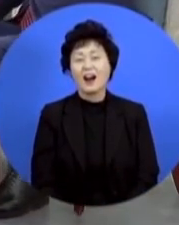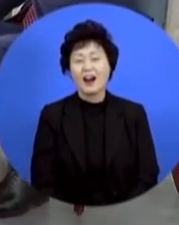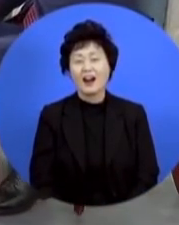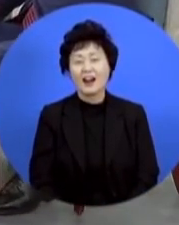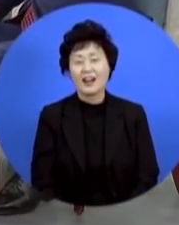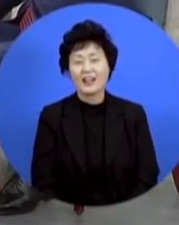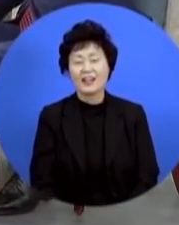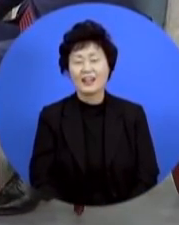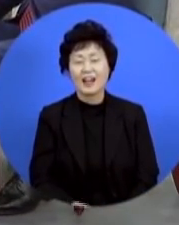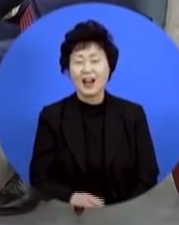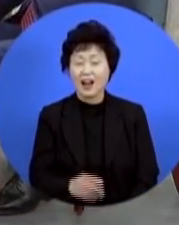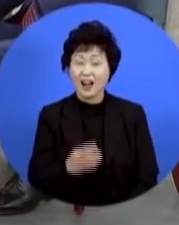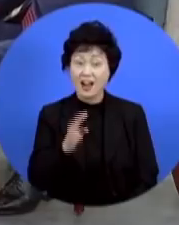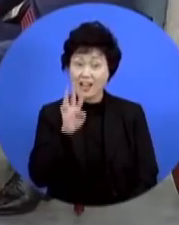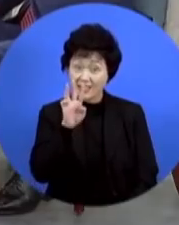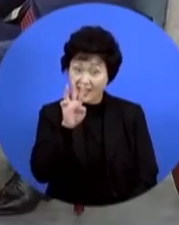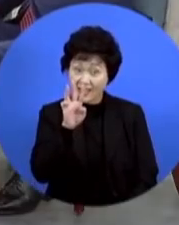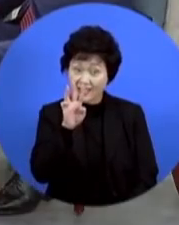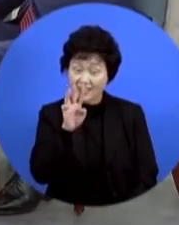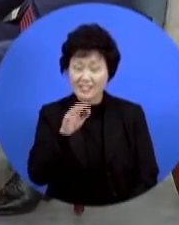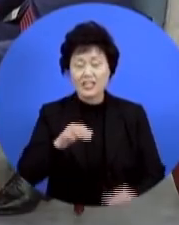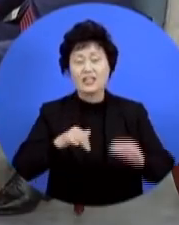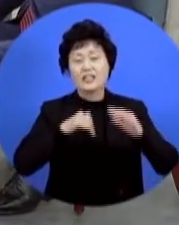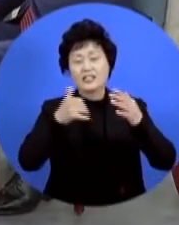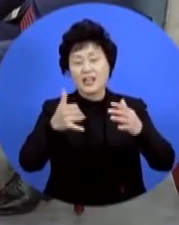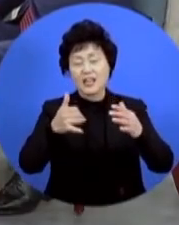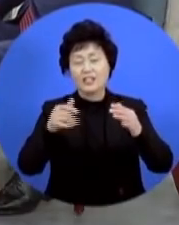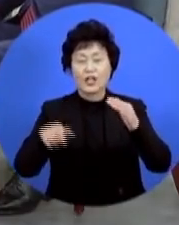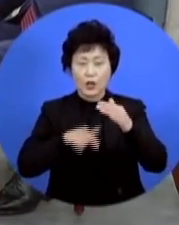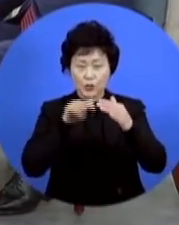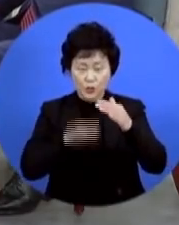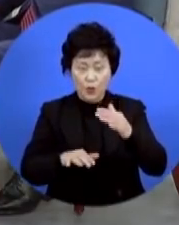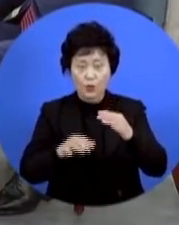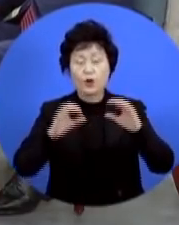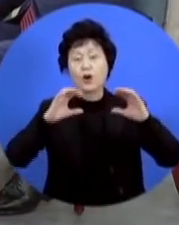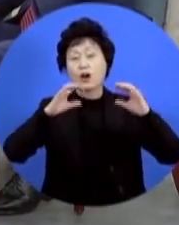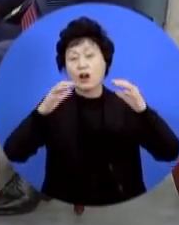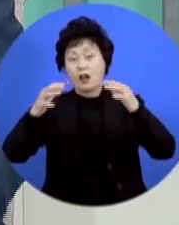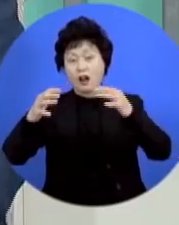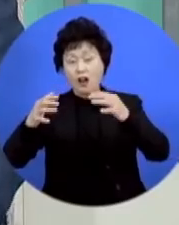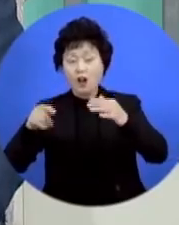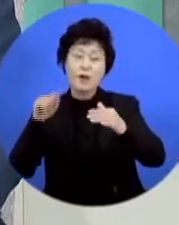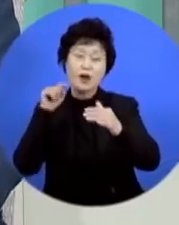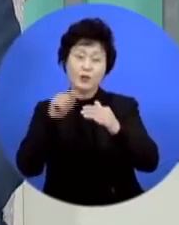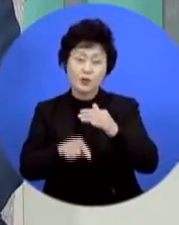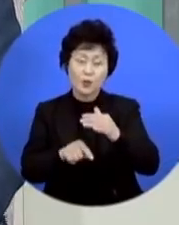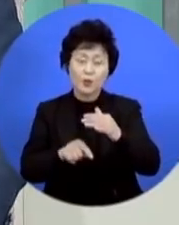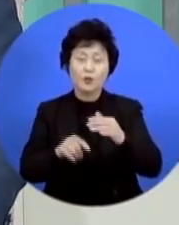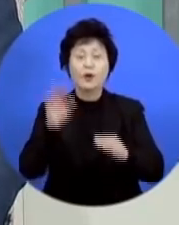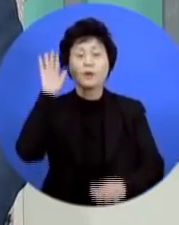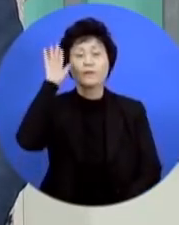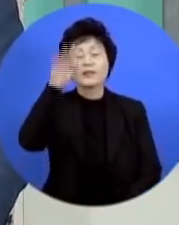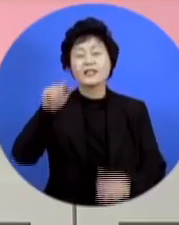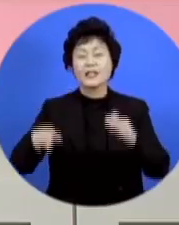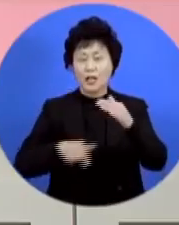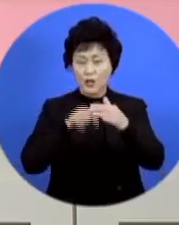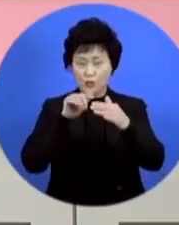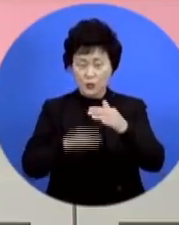네. 열방 속으로. 열방 속으로. 미래 속으로. 미래 속으로. 예. 세상 속으로는 이제 세상에서의